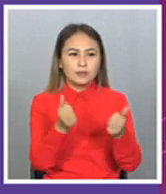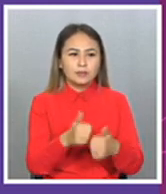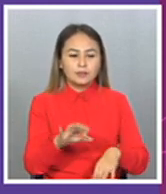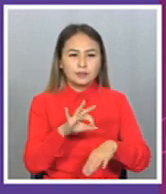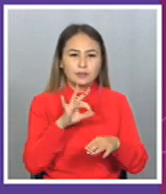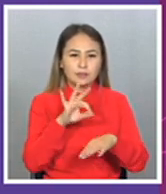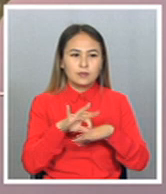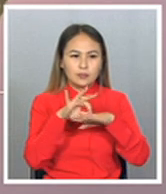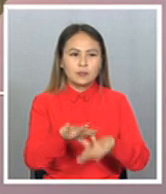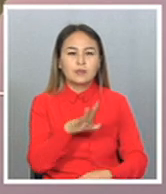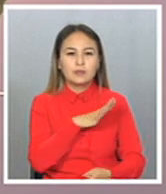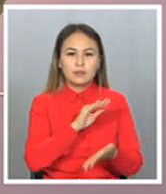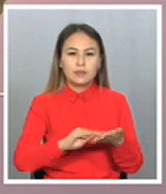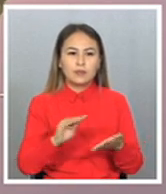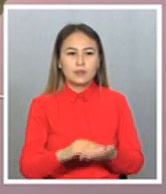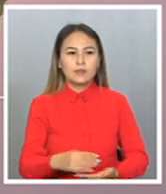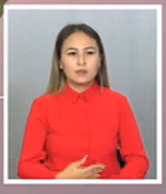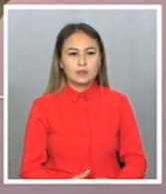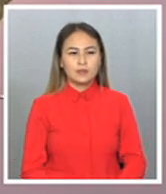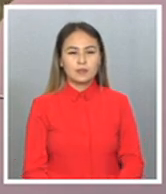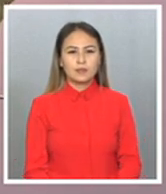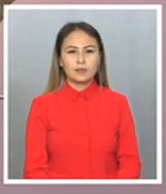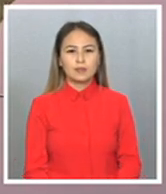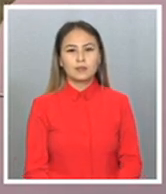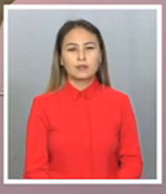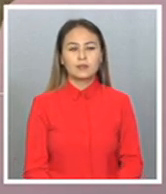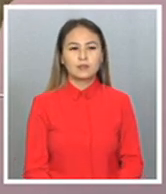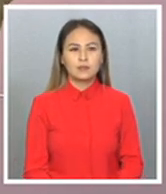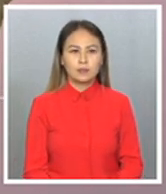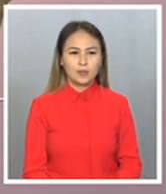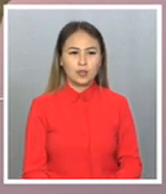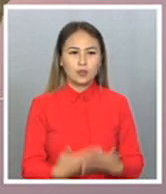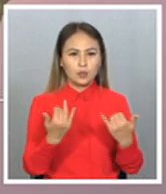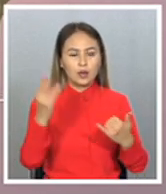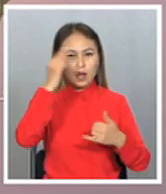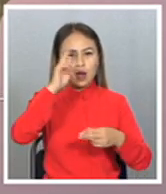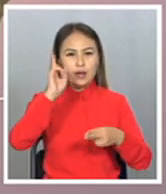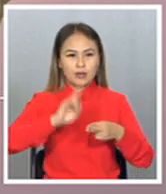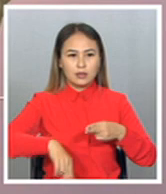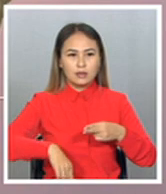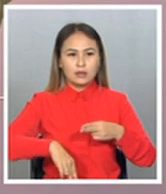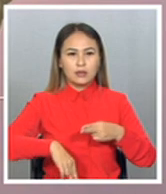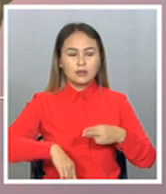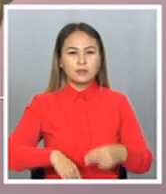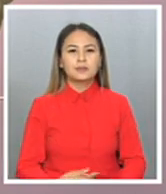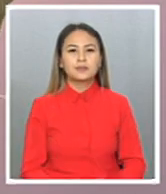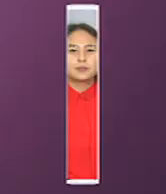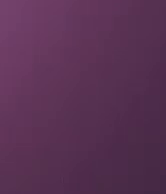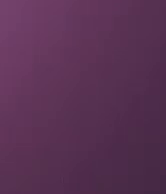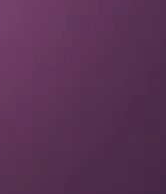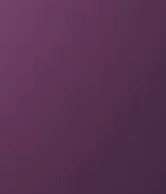қасиетін өрнектейтін теңдіктерді жаздыңдар. Бүгінгі сабағымыз аяқталды. Сау болыңдар.